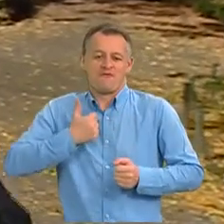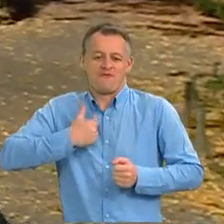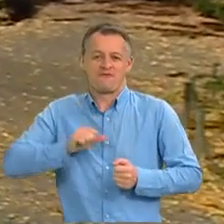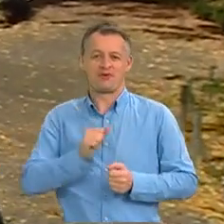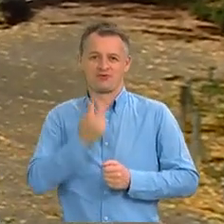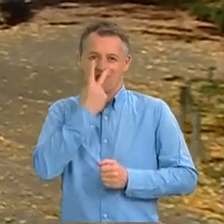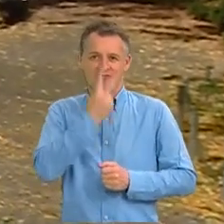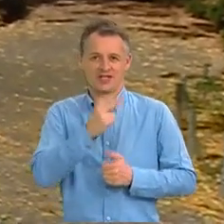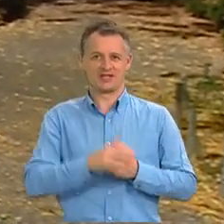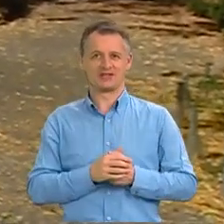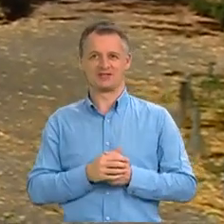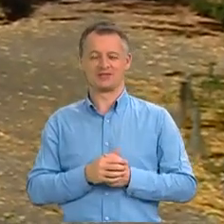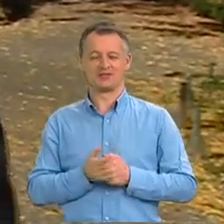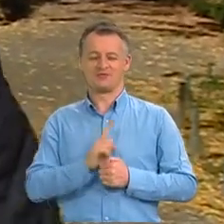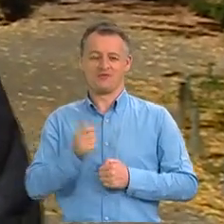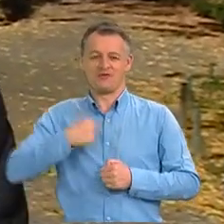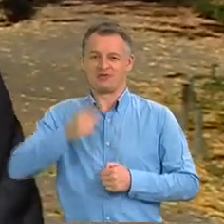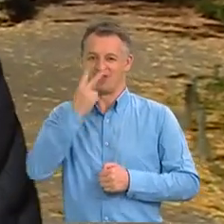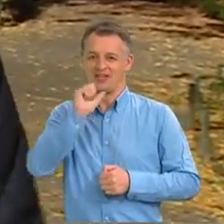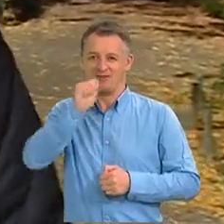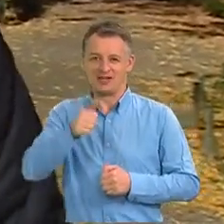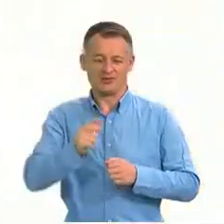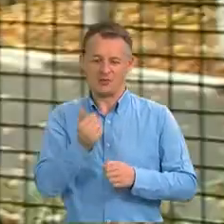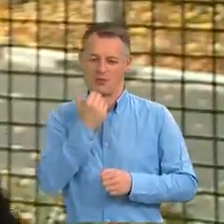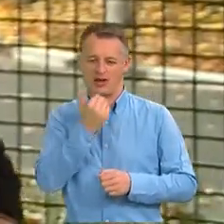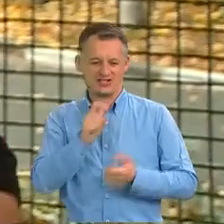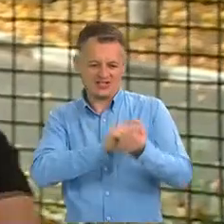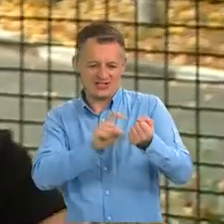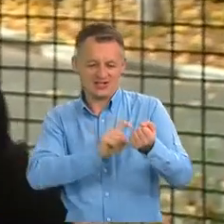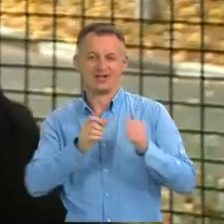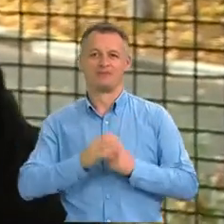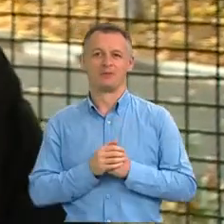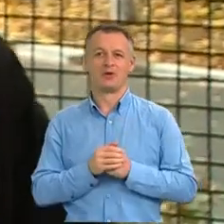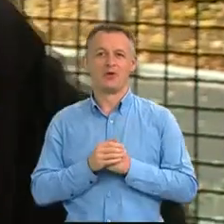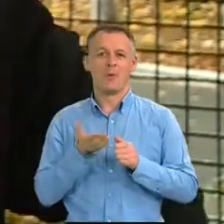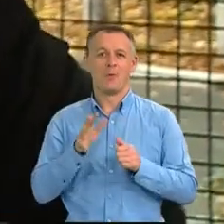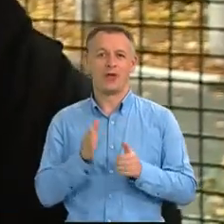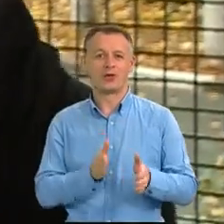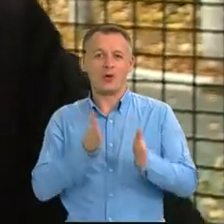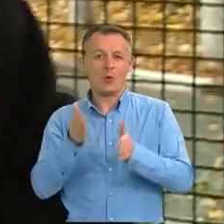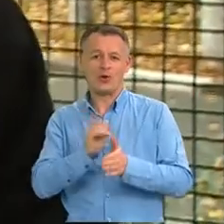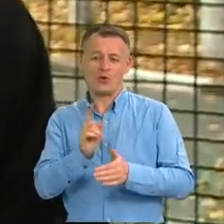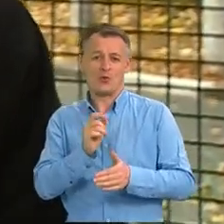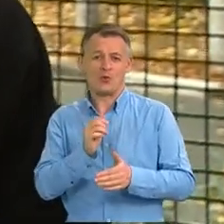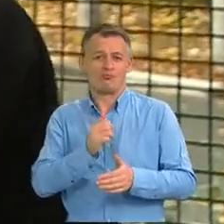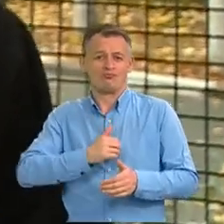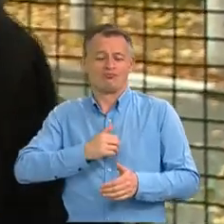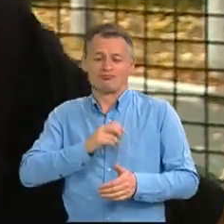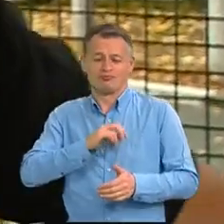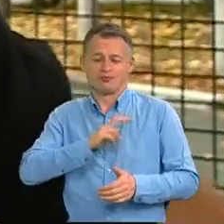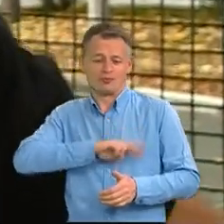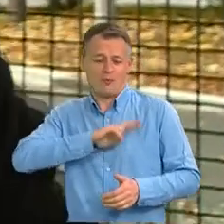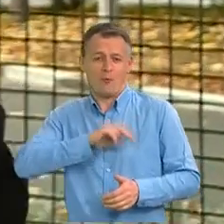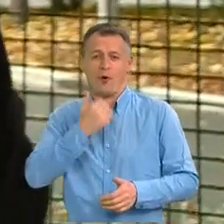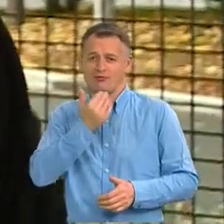știi, să nu văd nimic, că nu îmi place sângele. Nu știu, poate unii nu suportă, poate, nu știu, să nu afecteze, să